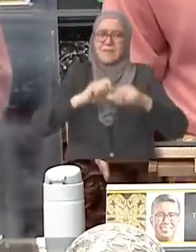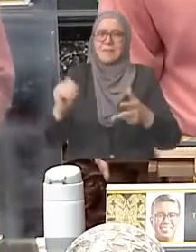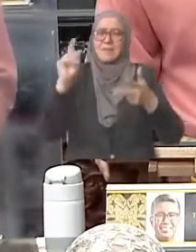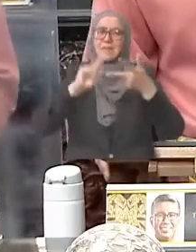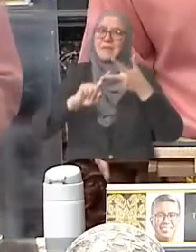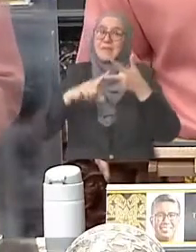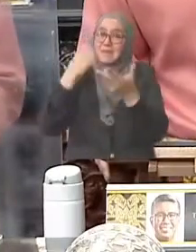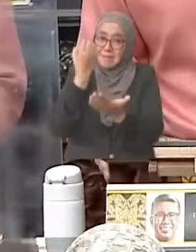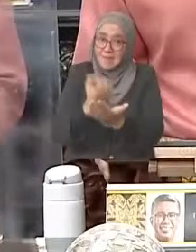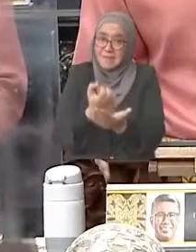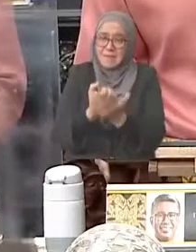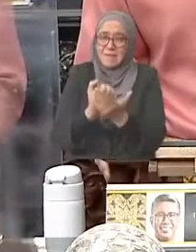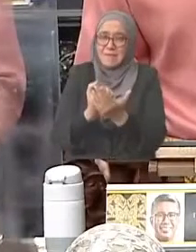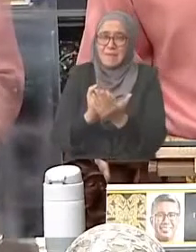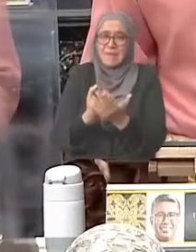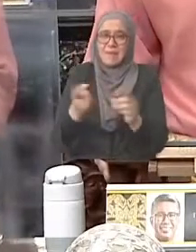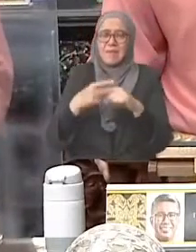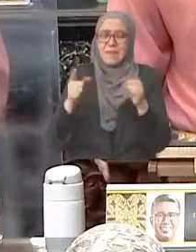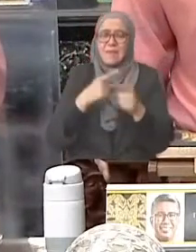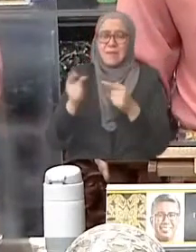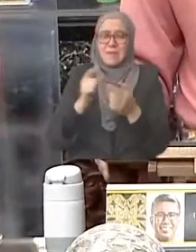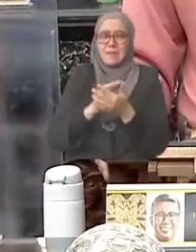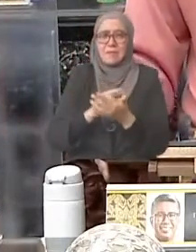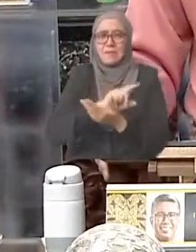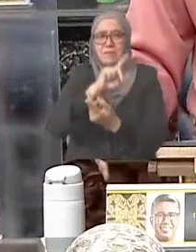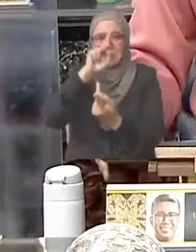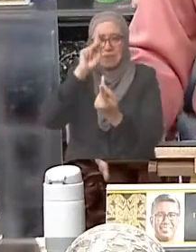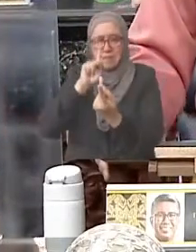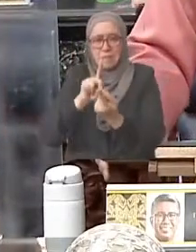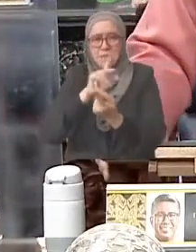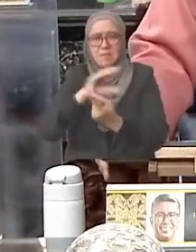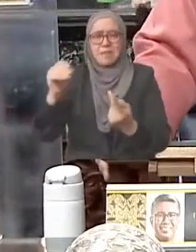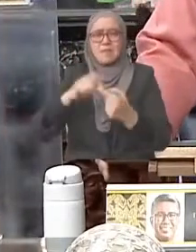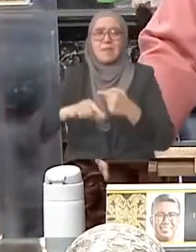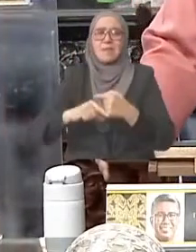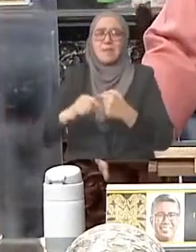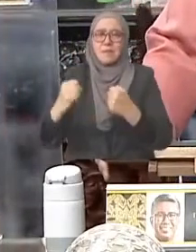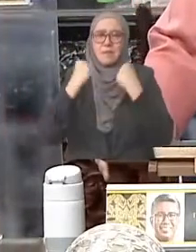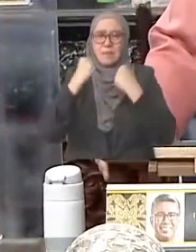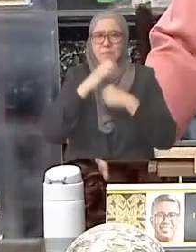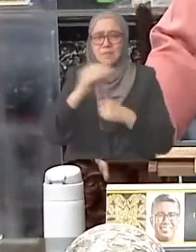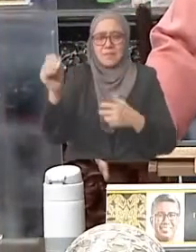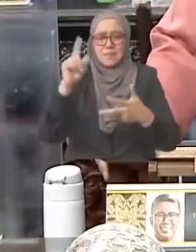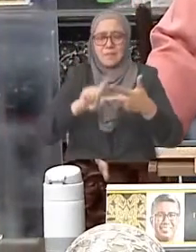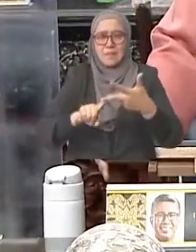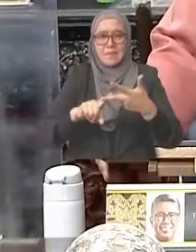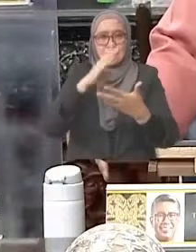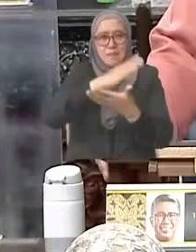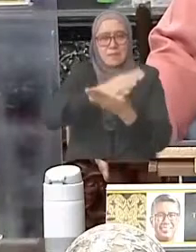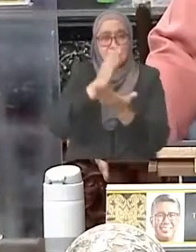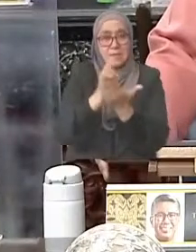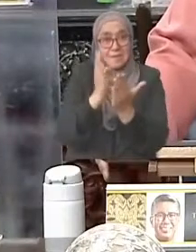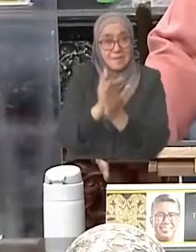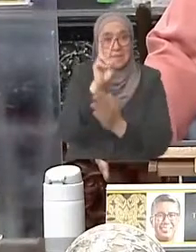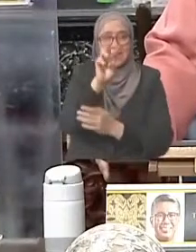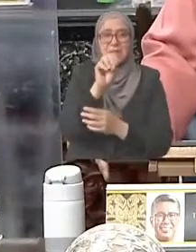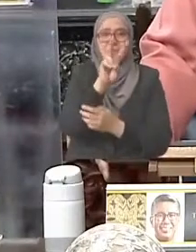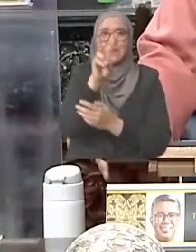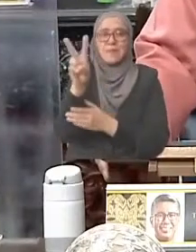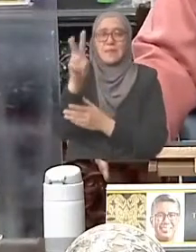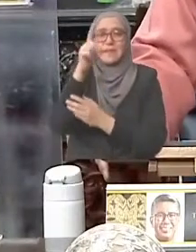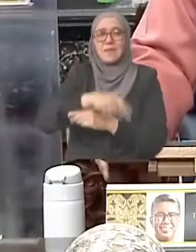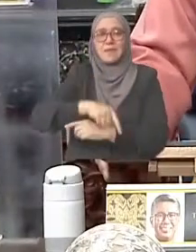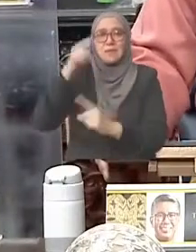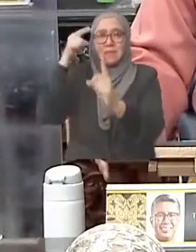ekonomi yang makmur dan mampan the budget 2022 yang dijajarkan kepada bancangan menit ke-12